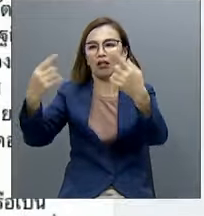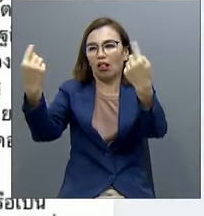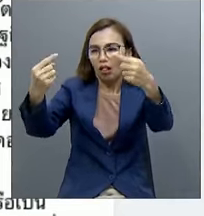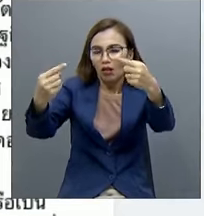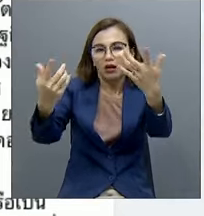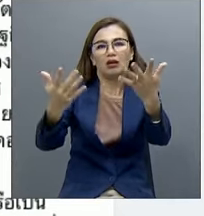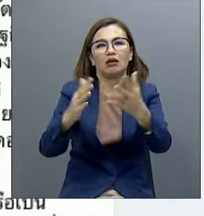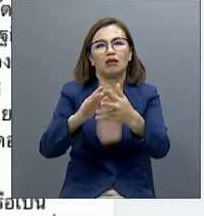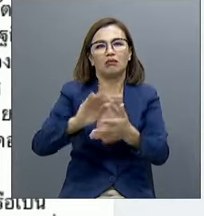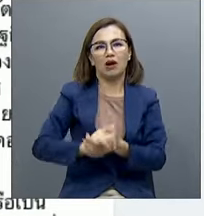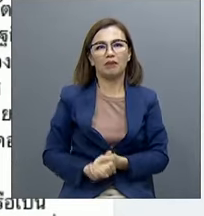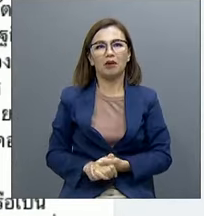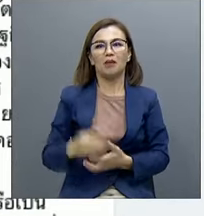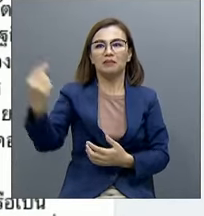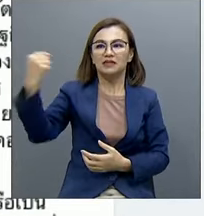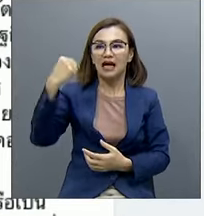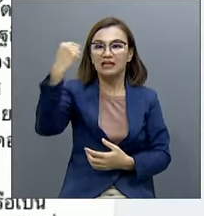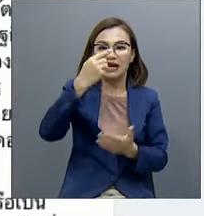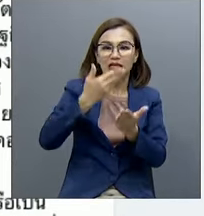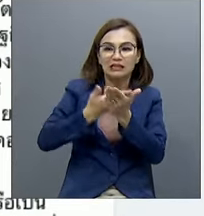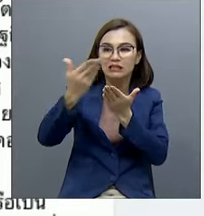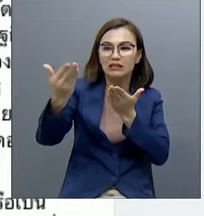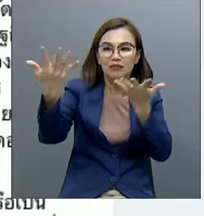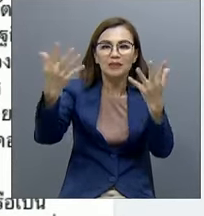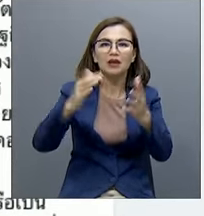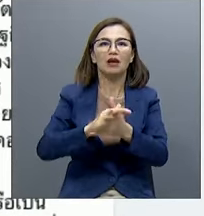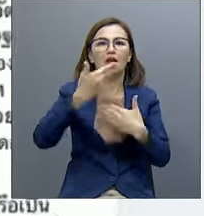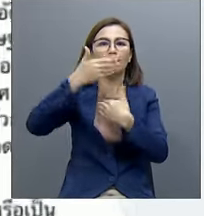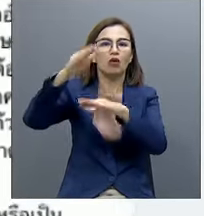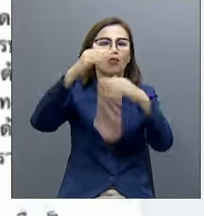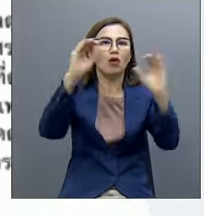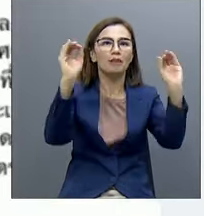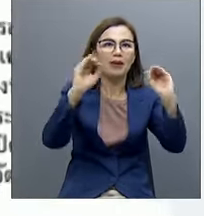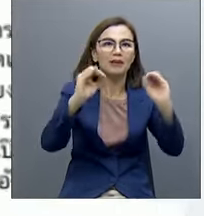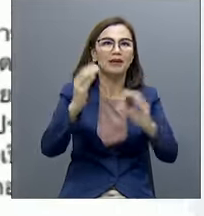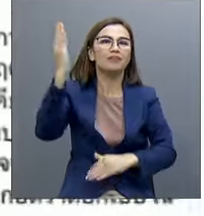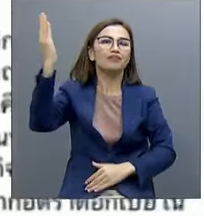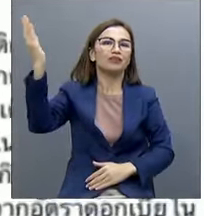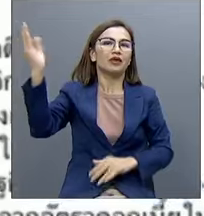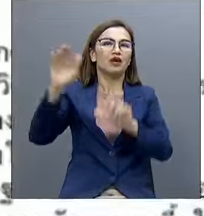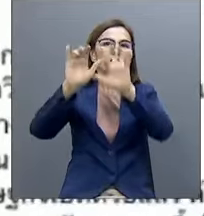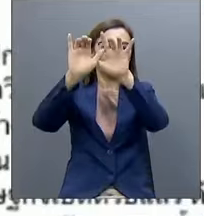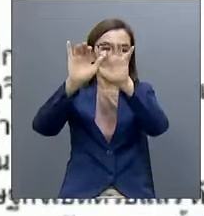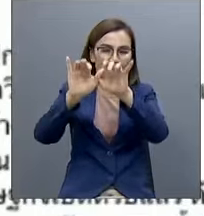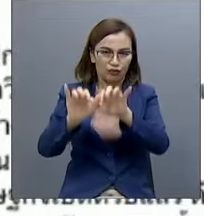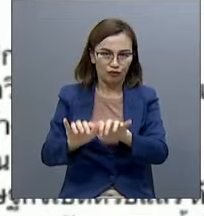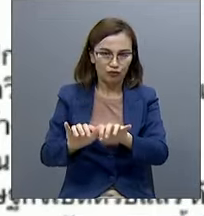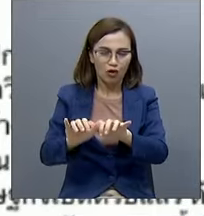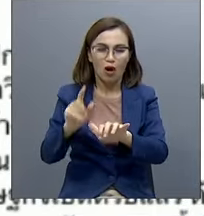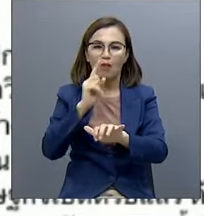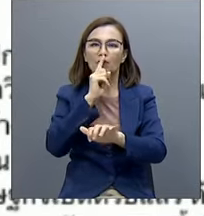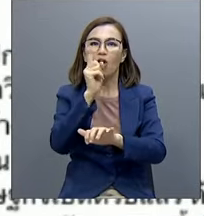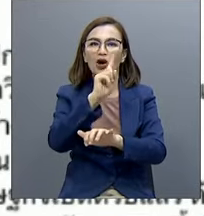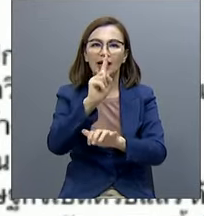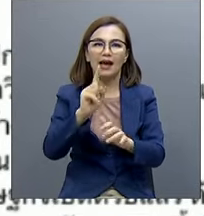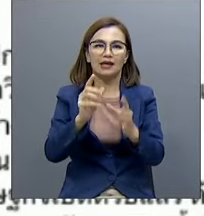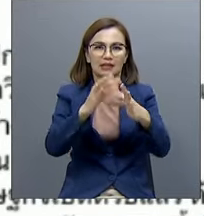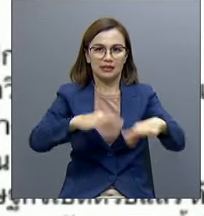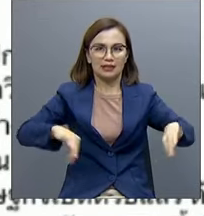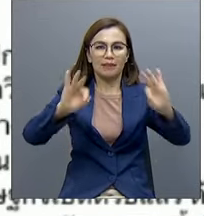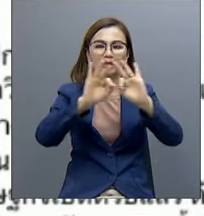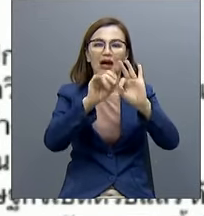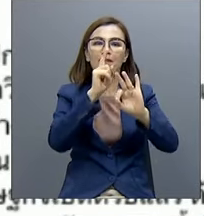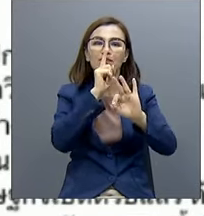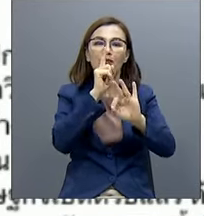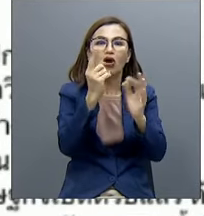วิรชัยสันติประภพอดีตผู้ว่าการแบงก์ชาติค่ะโพสต์ Facebookเรื่องนโยบายการเงินไม่ใช่ยาเฉพาะทางนะคะใจความสำคัญบางส่วนค่ะบอกว่าในช่วง